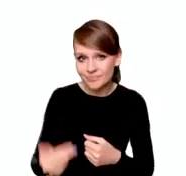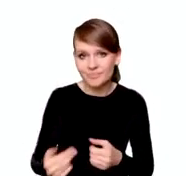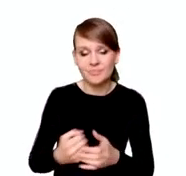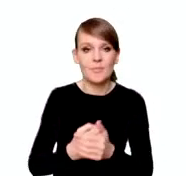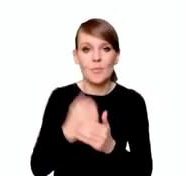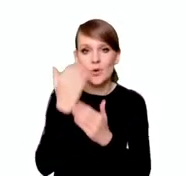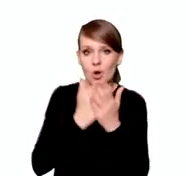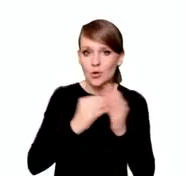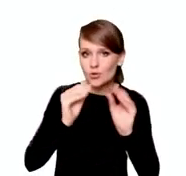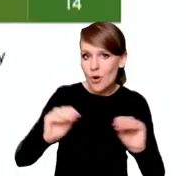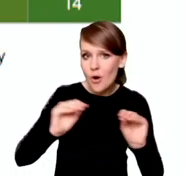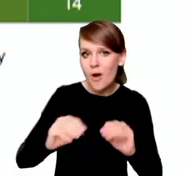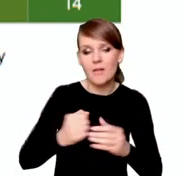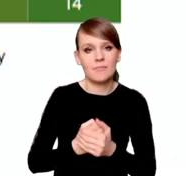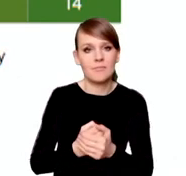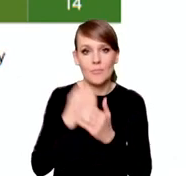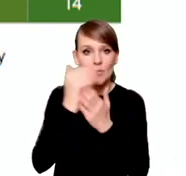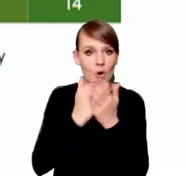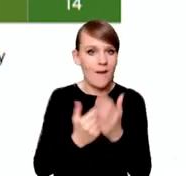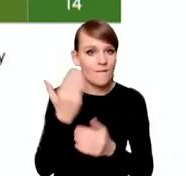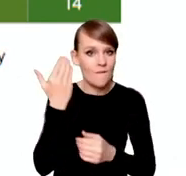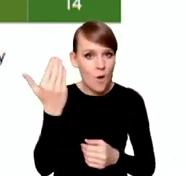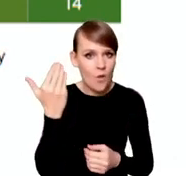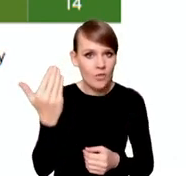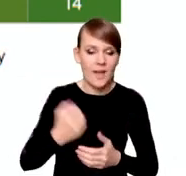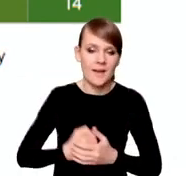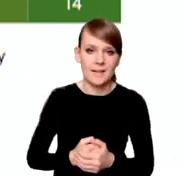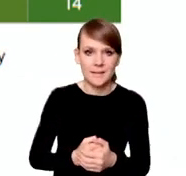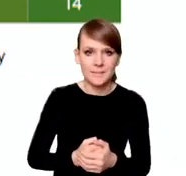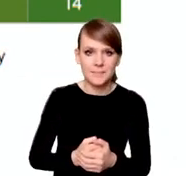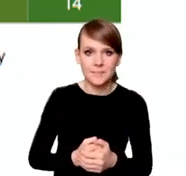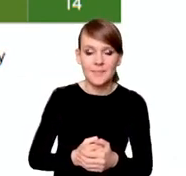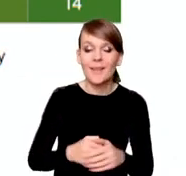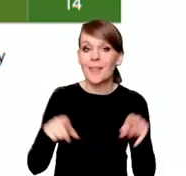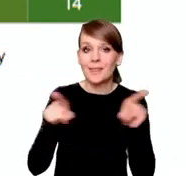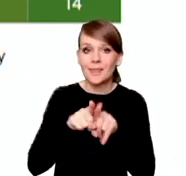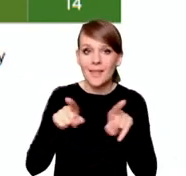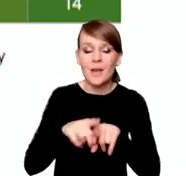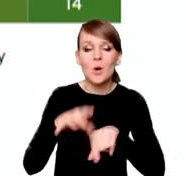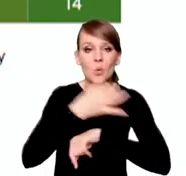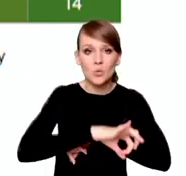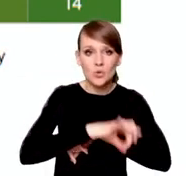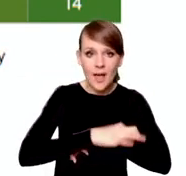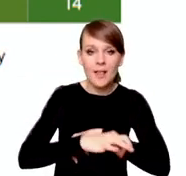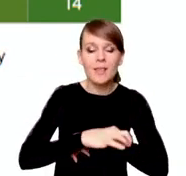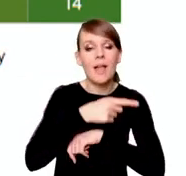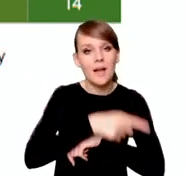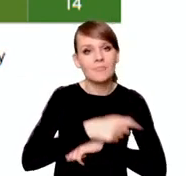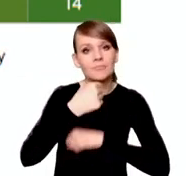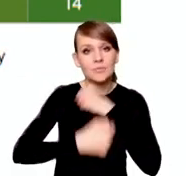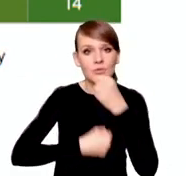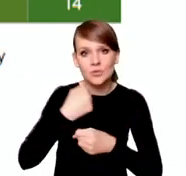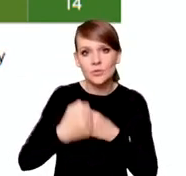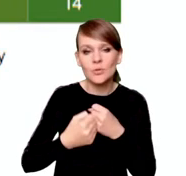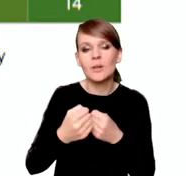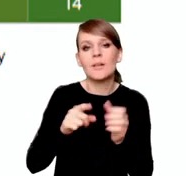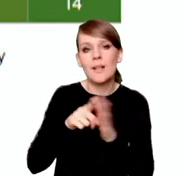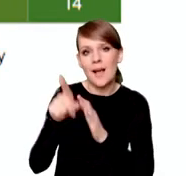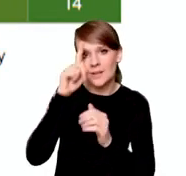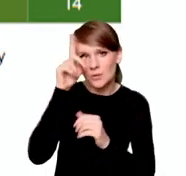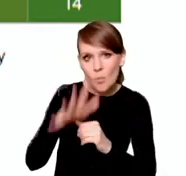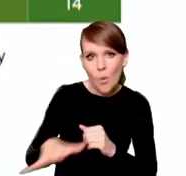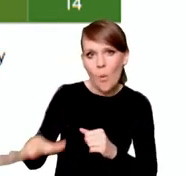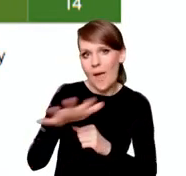czy programy wolontariatu. Uczelnie kierują też działania w kierunku społeczności lokalnej